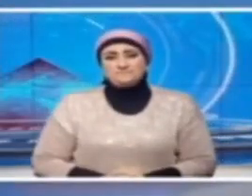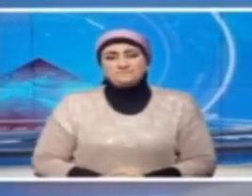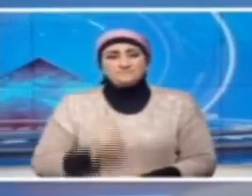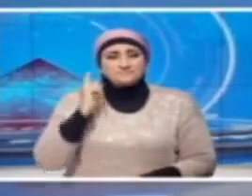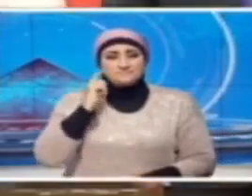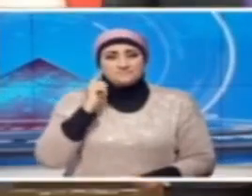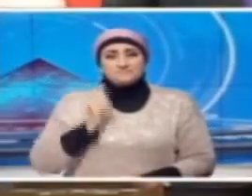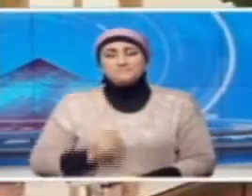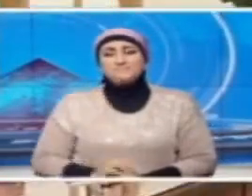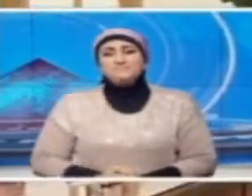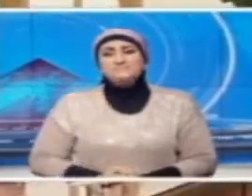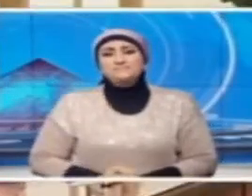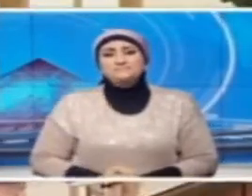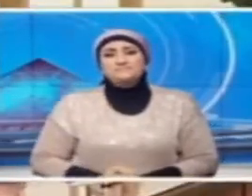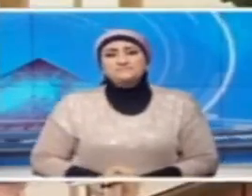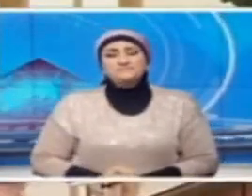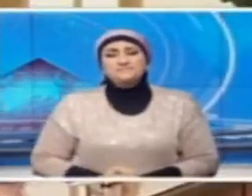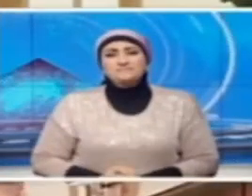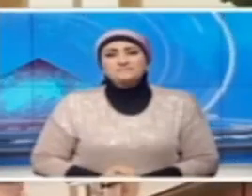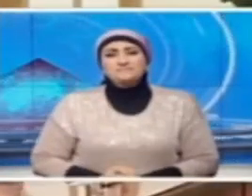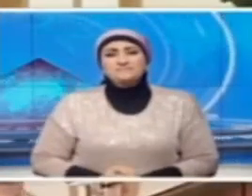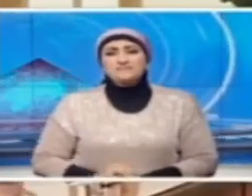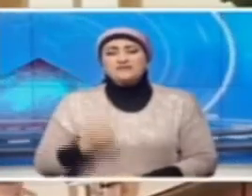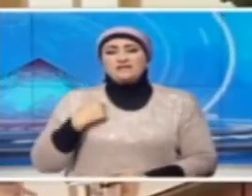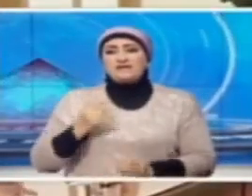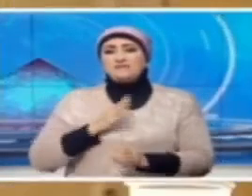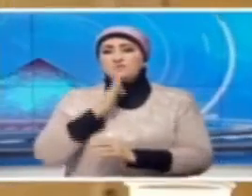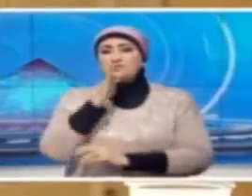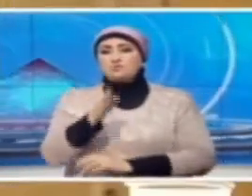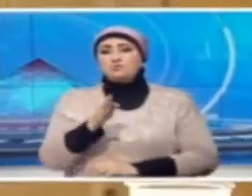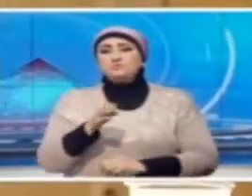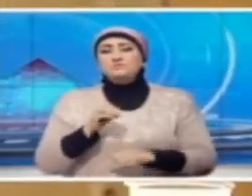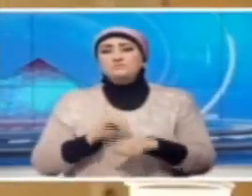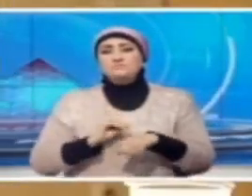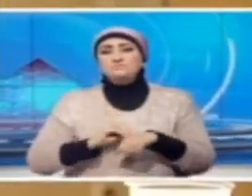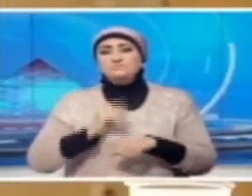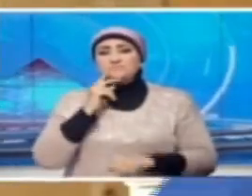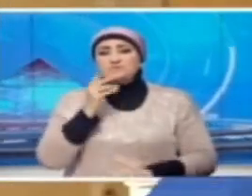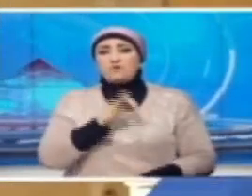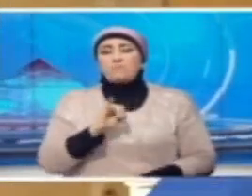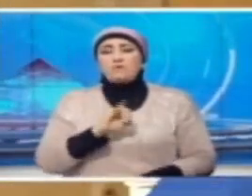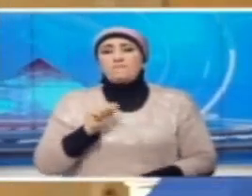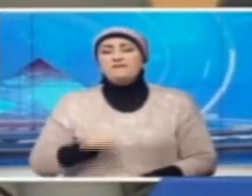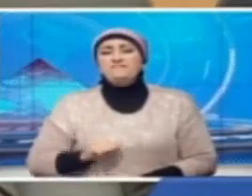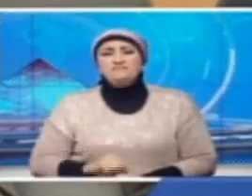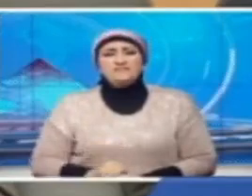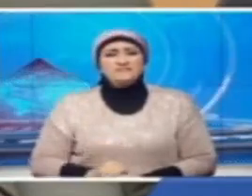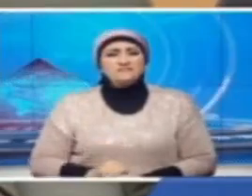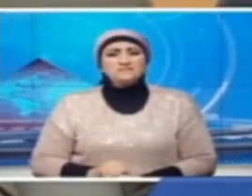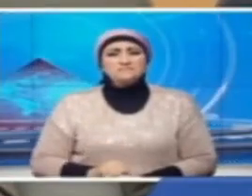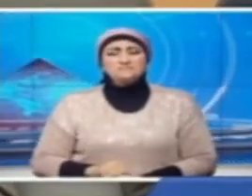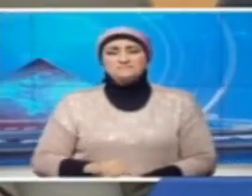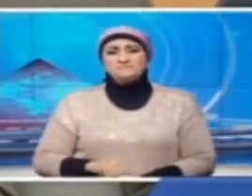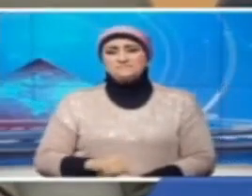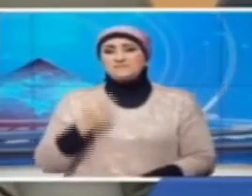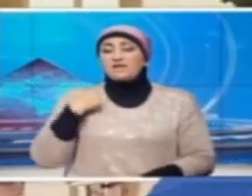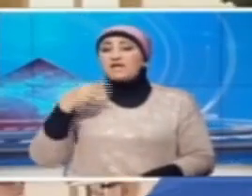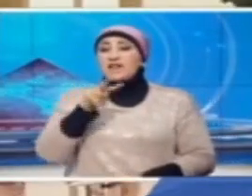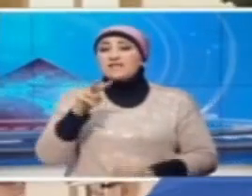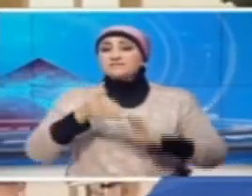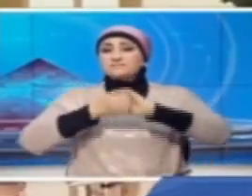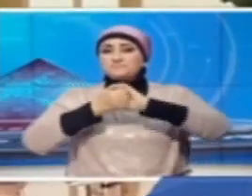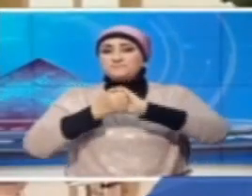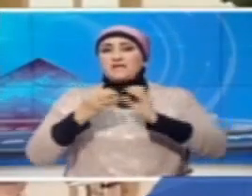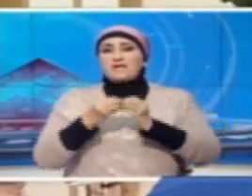الساده المشاهدين. بكل تاكيد هي زياره تؤكد متانه العلاقات المصريه الصينيه ومدى خصوصيه هذه العلاقه من خلال